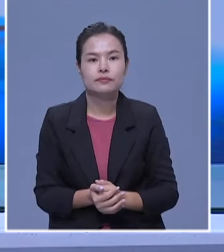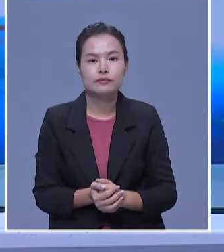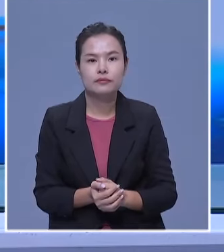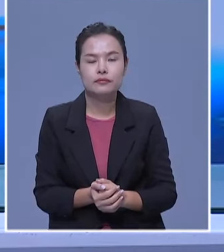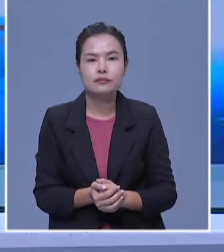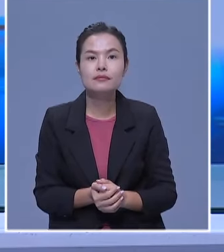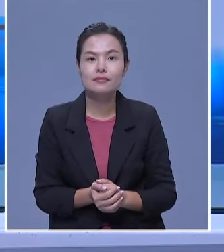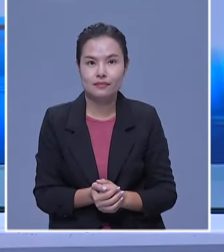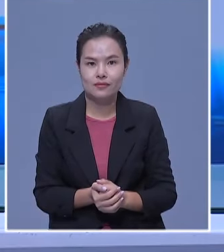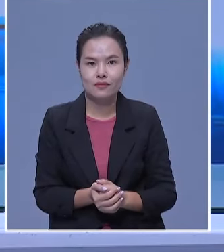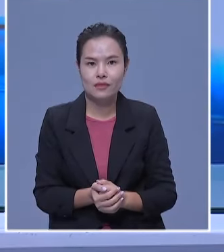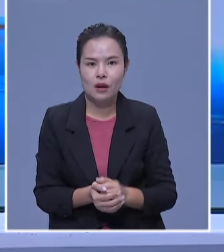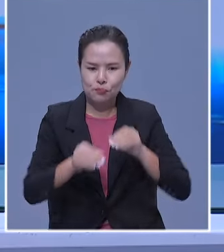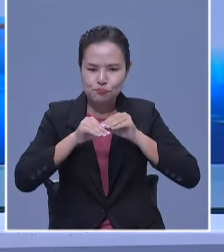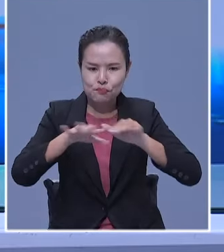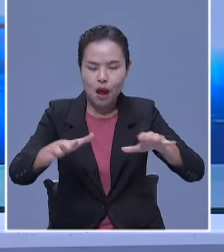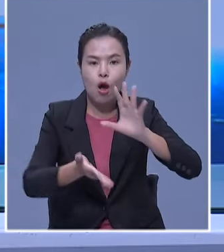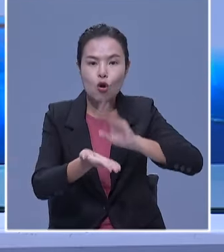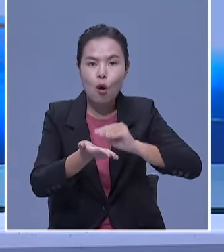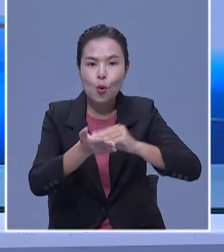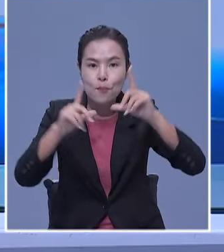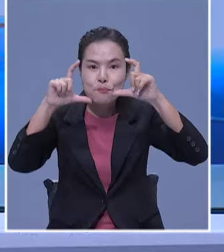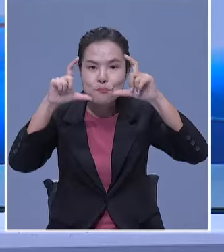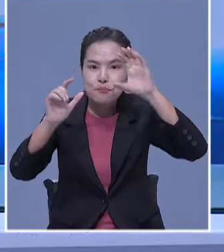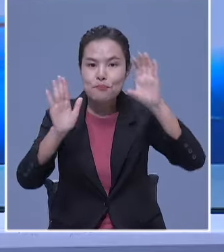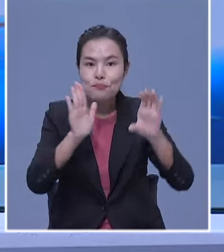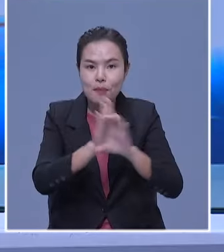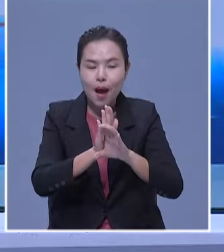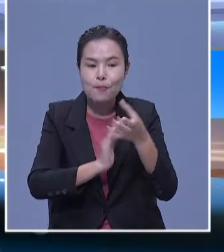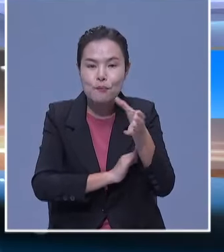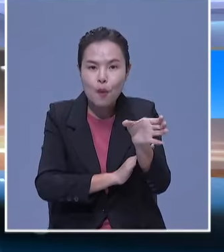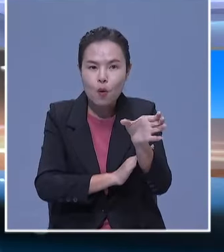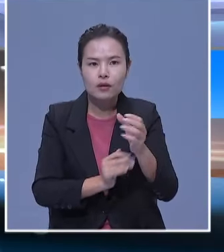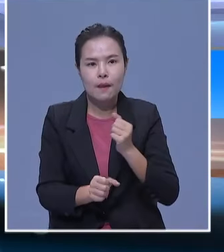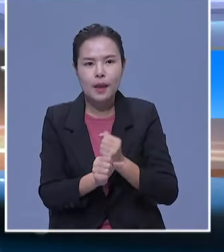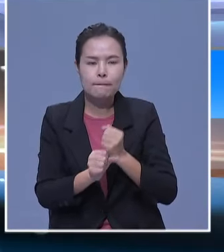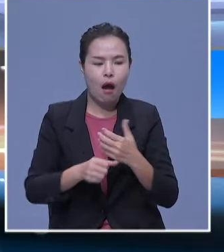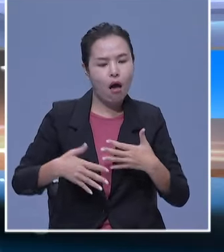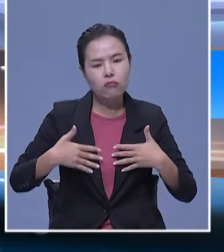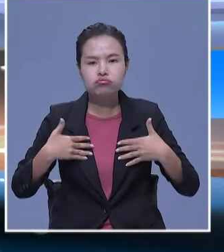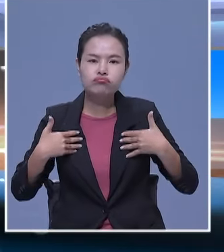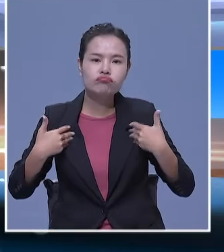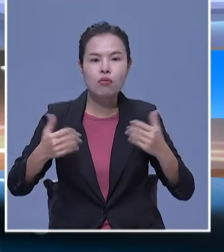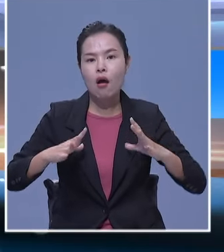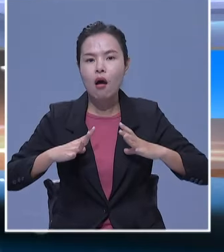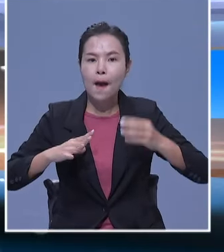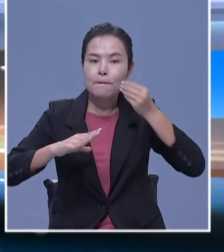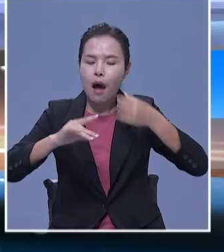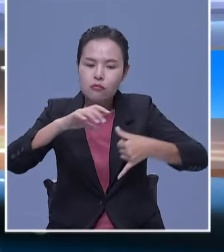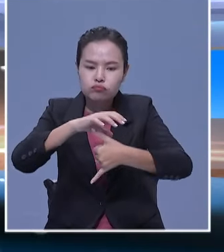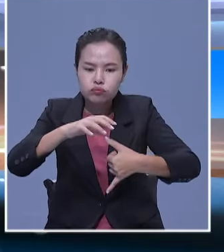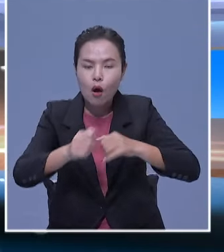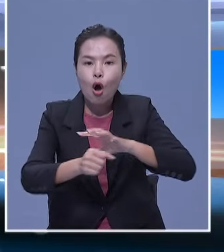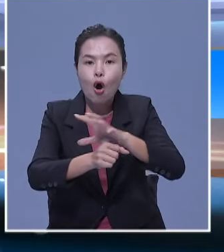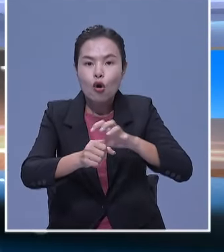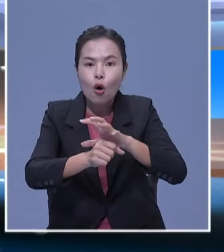เพจดังเขาออกมาแฉข้อมูลโพสต์ภาพผอ.ท่านนี้อ้างว่าเป็นคนที่ทำงานสบายมาก ค ือ work from home ตั้งแต่โควิดน